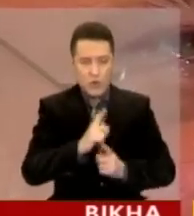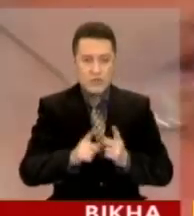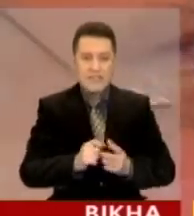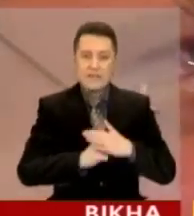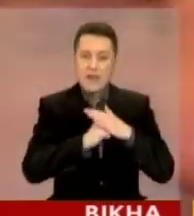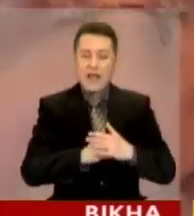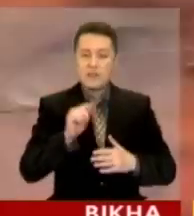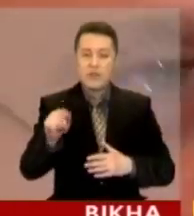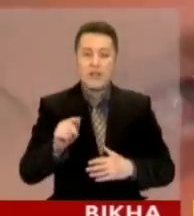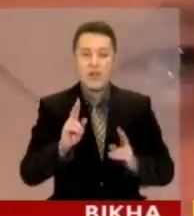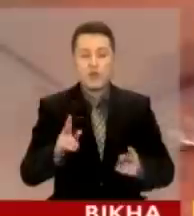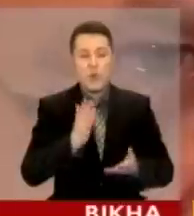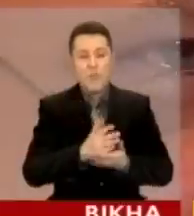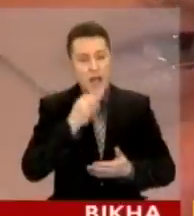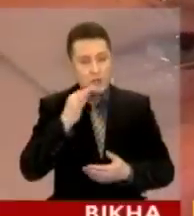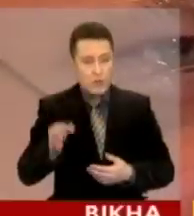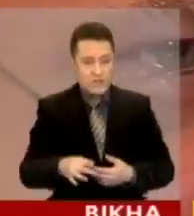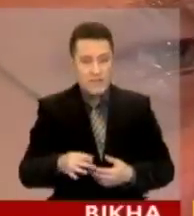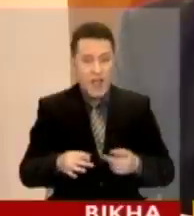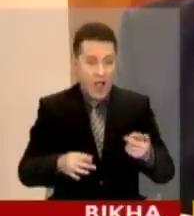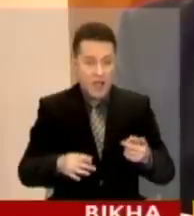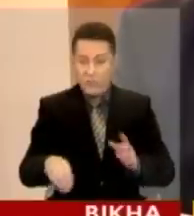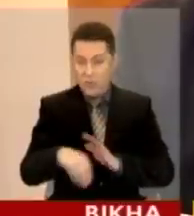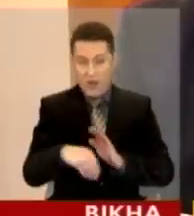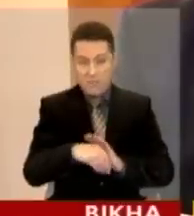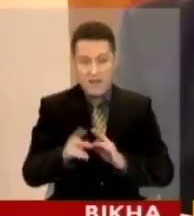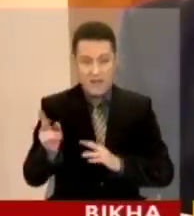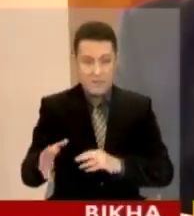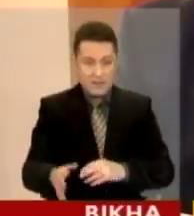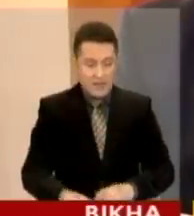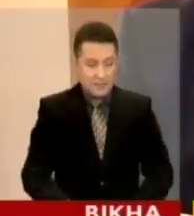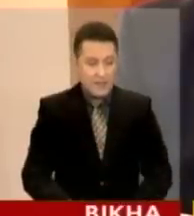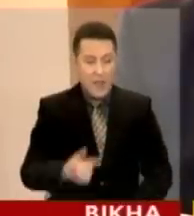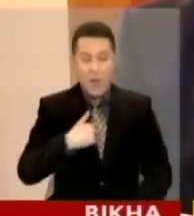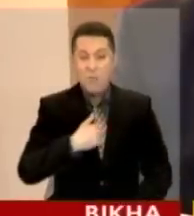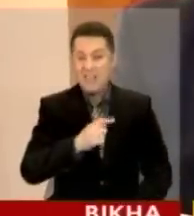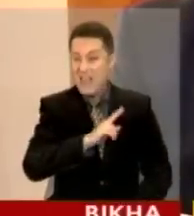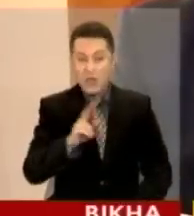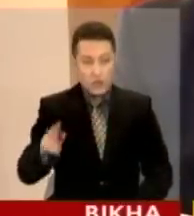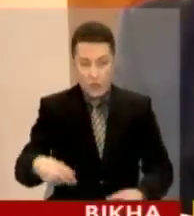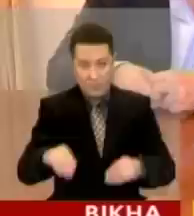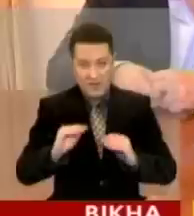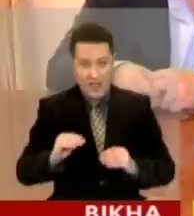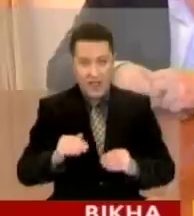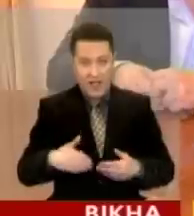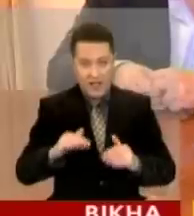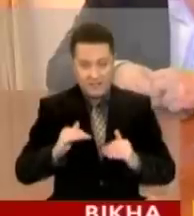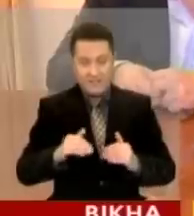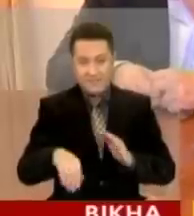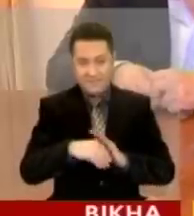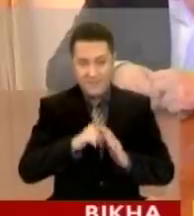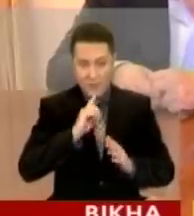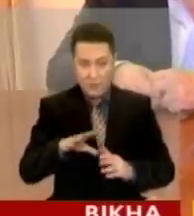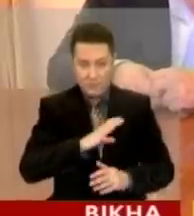а щодо хабарів жартує вони йому не потрібні урен в том то чего не будет предлагатьму это бессс серед